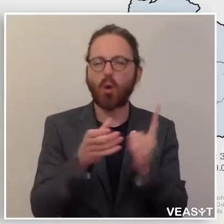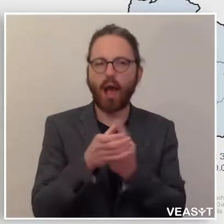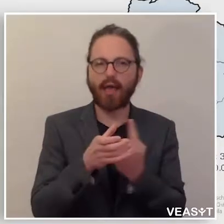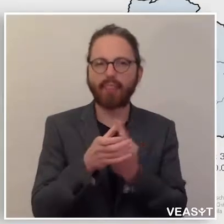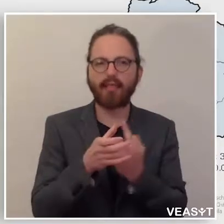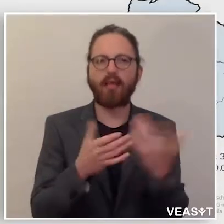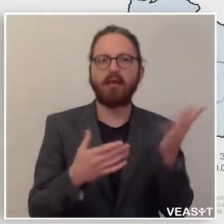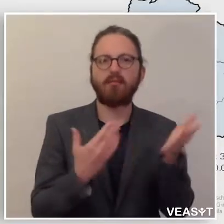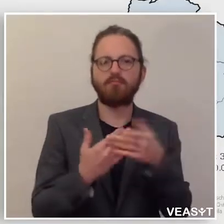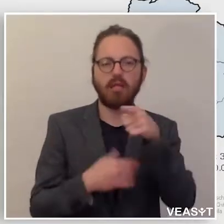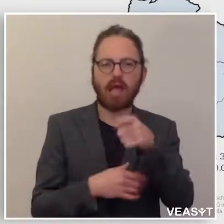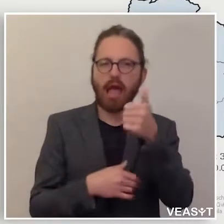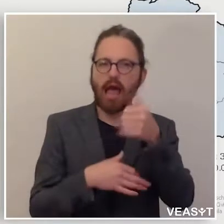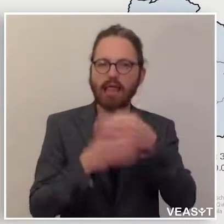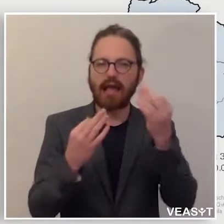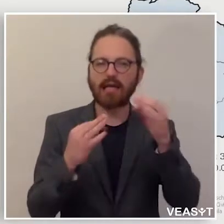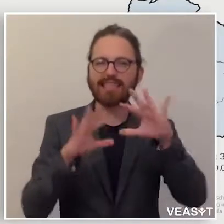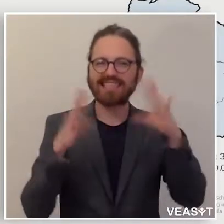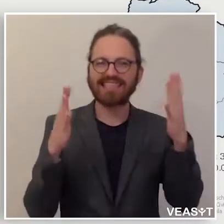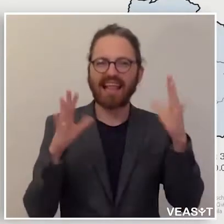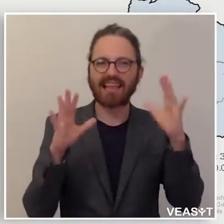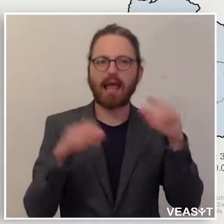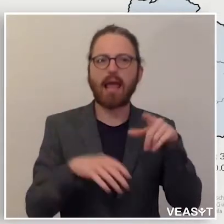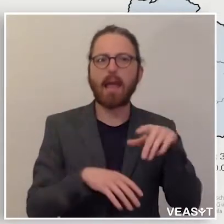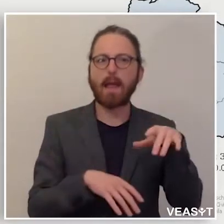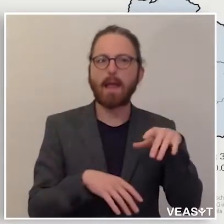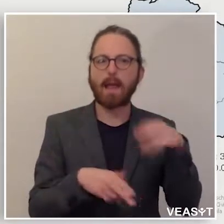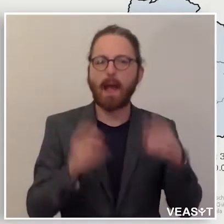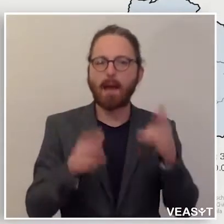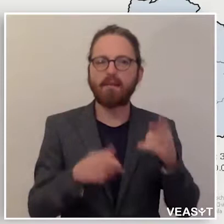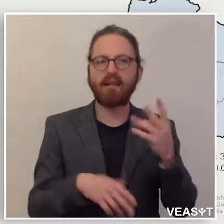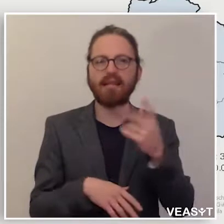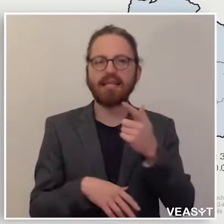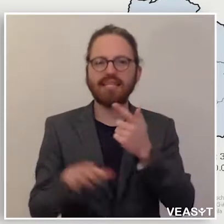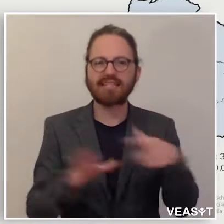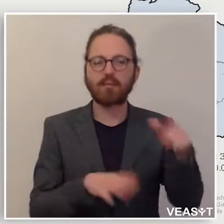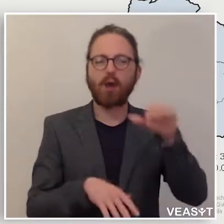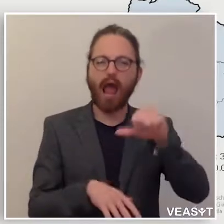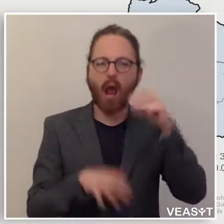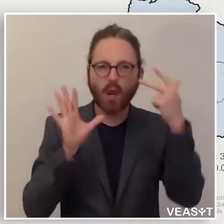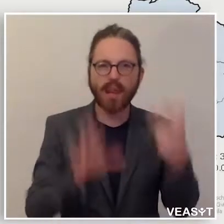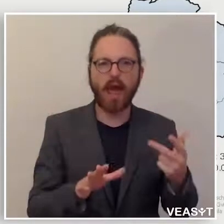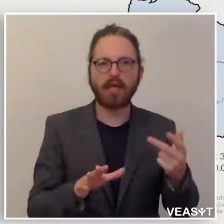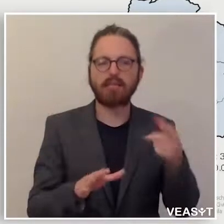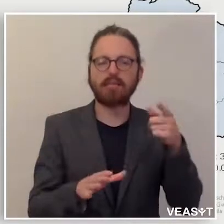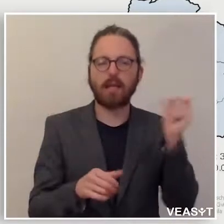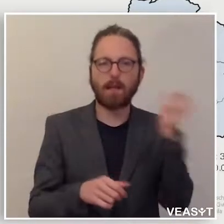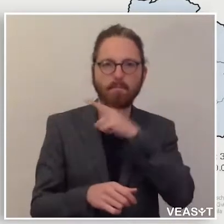permane ios italiana in onda in quarantena per